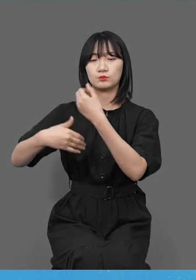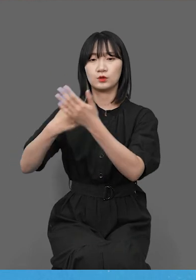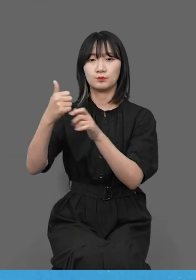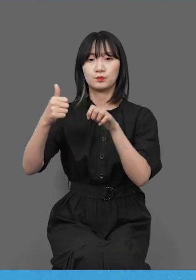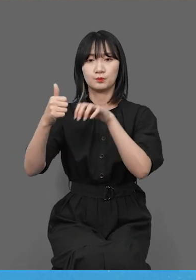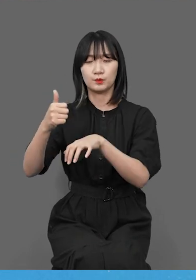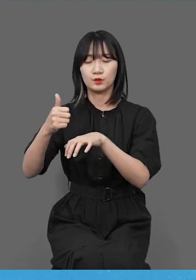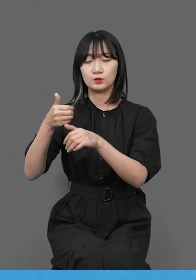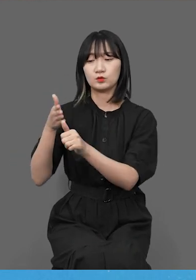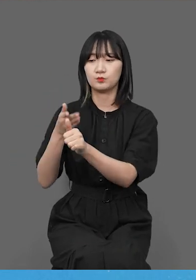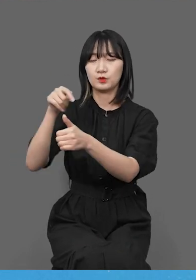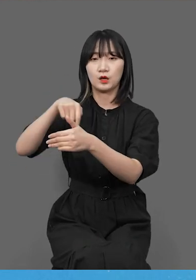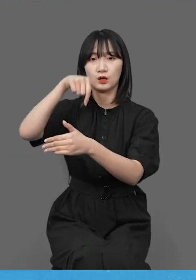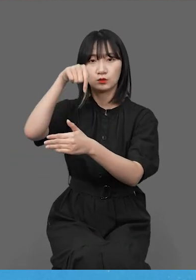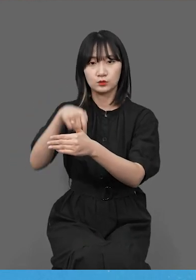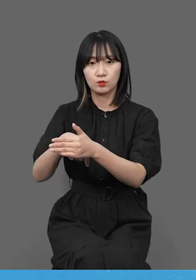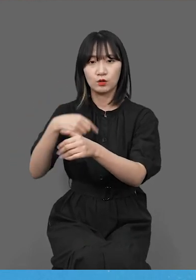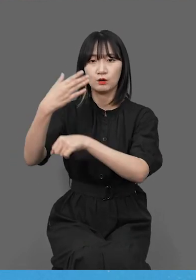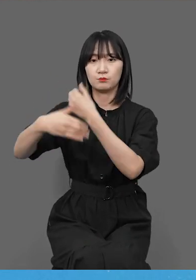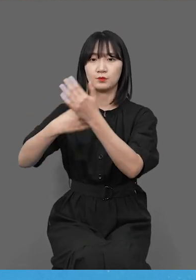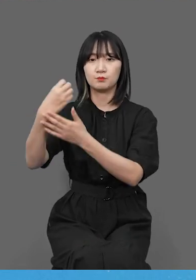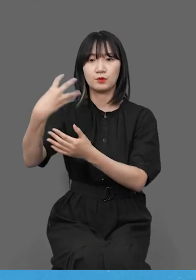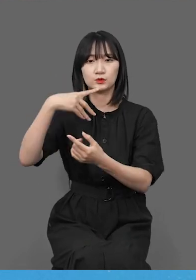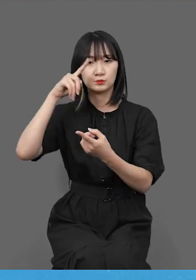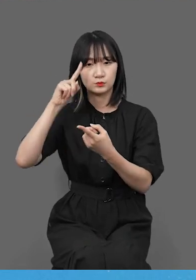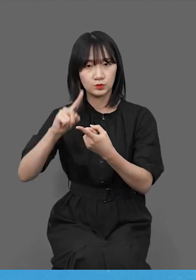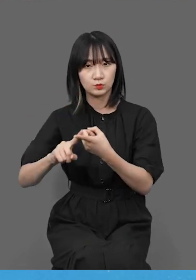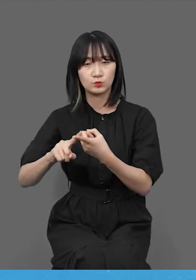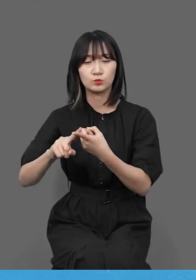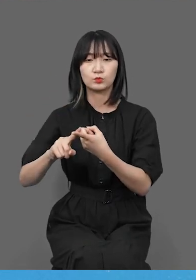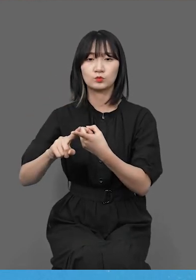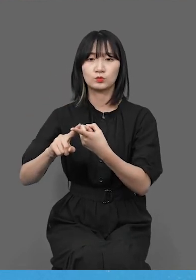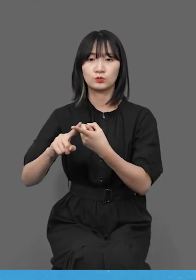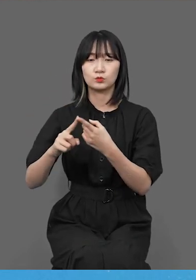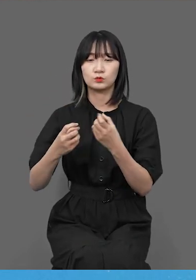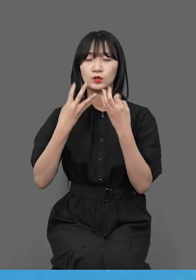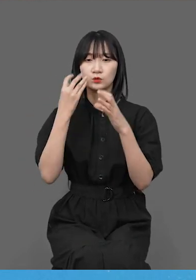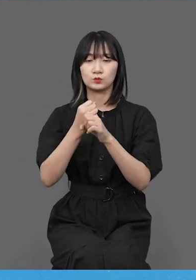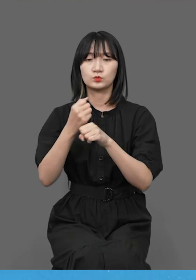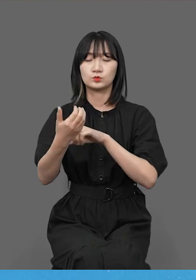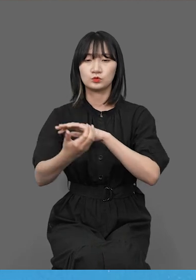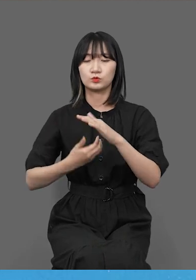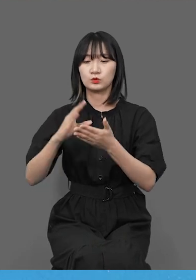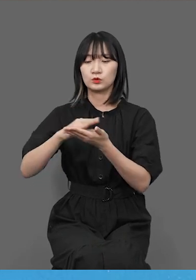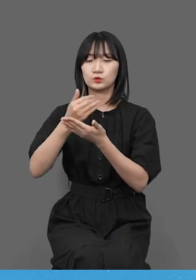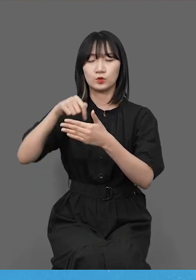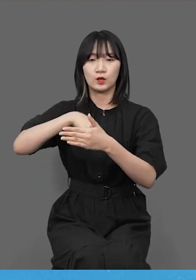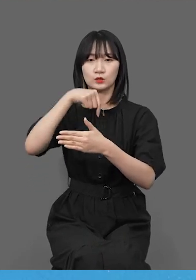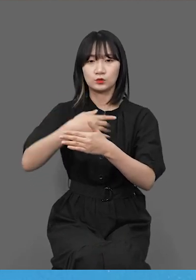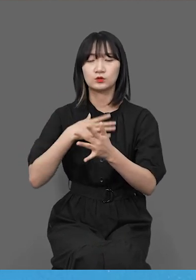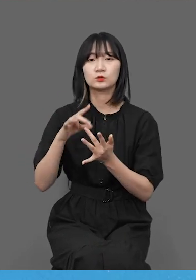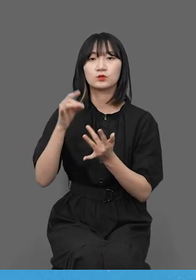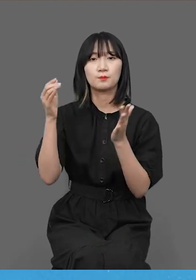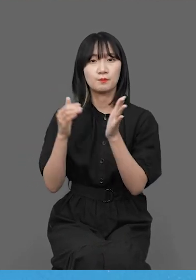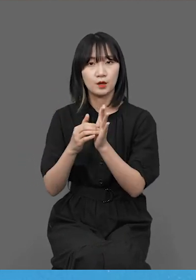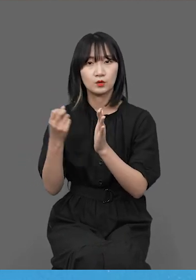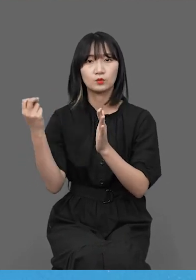그 섭리 안에서 그분이 말씀하신 것처럼 창세전에 그리스도 안에서 나를 선택하셨고